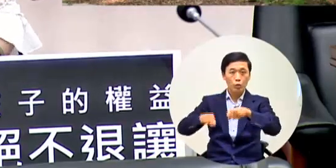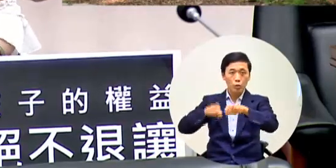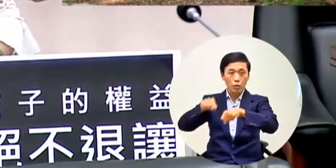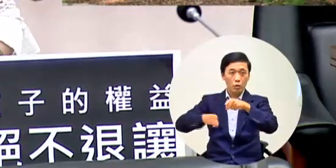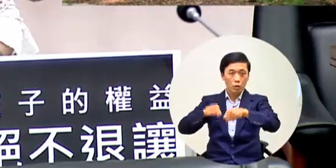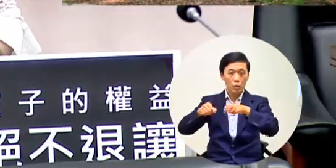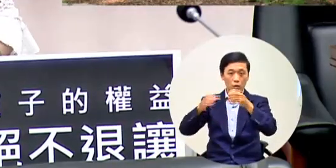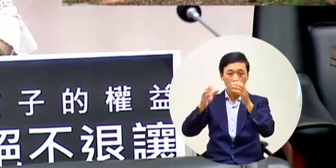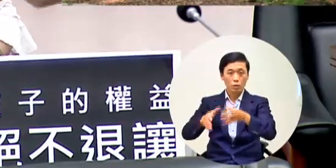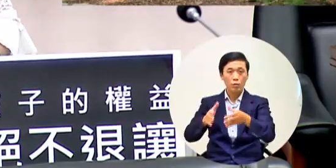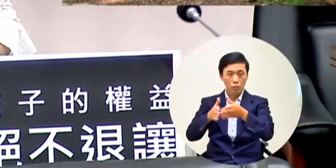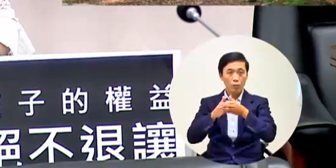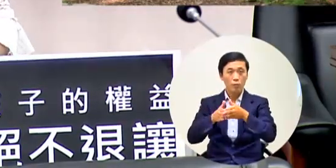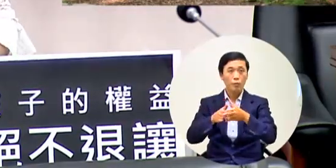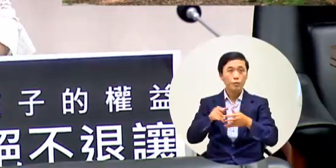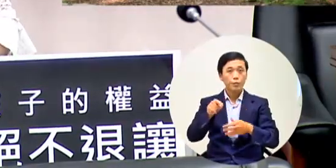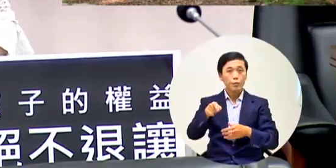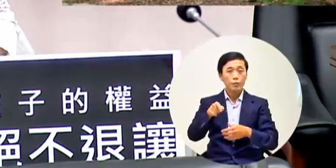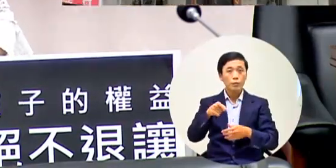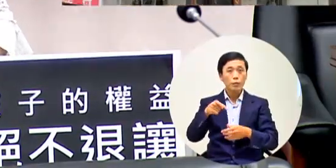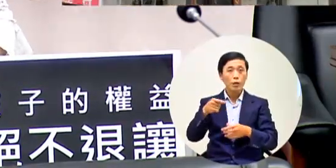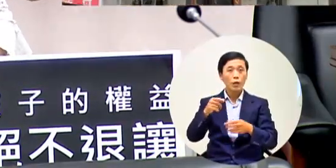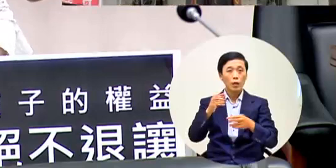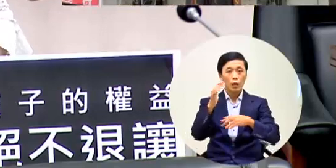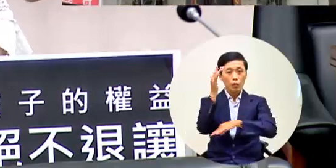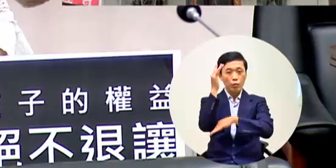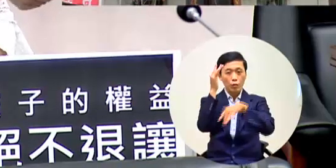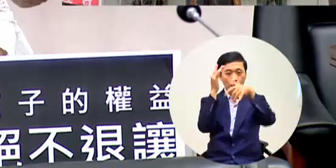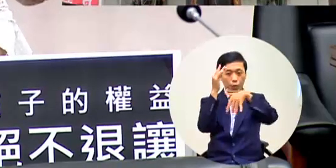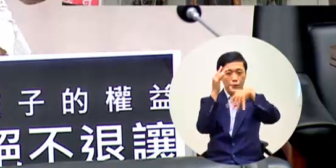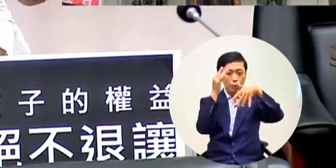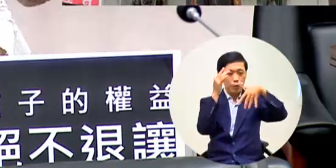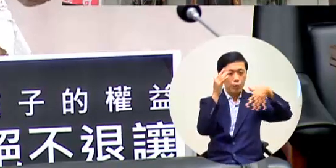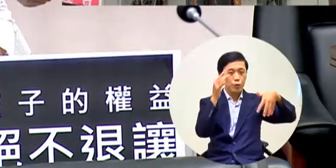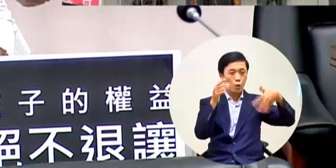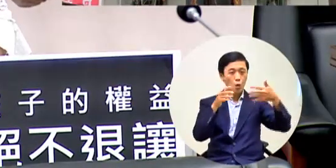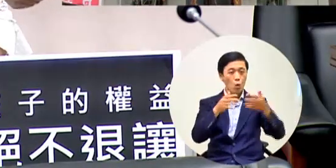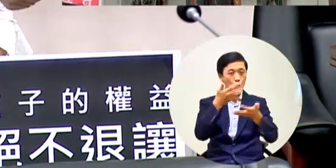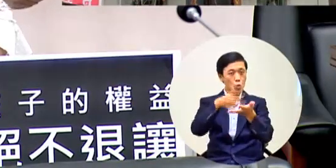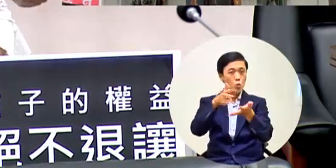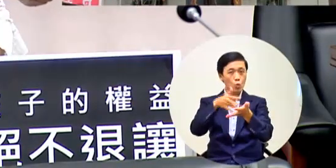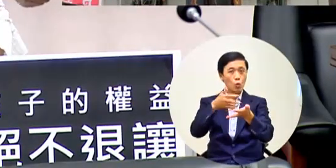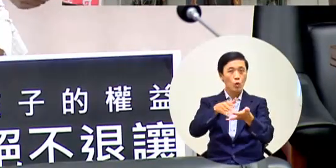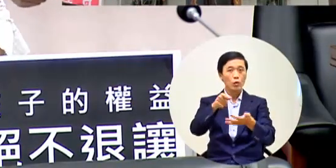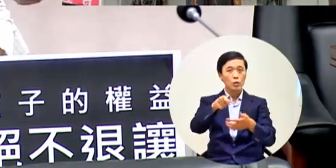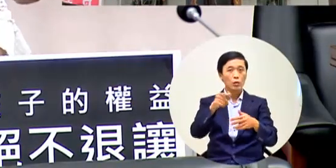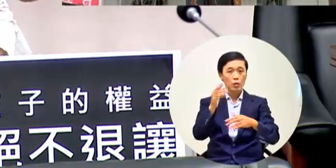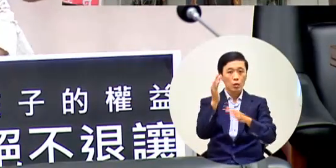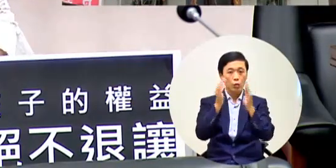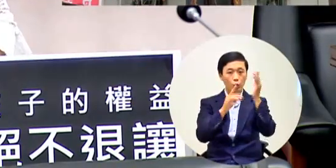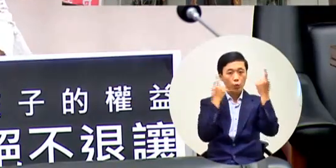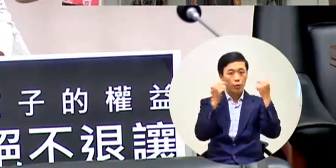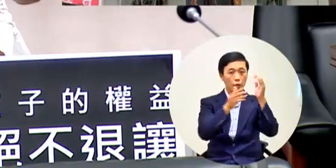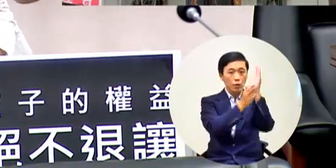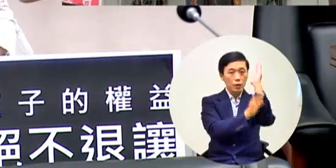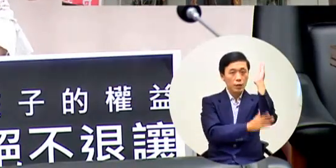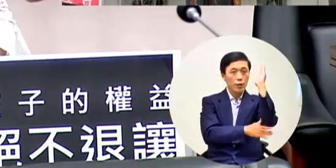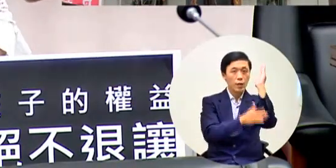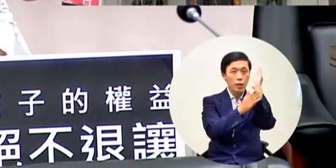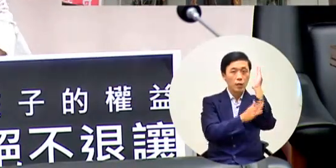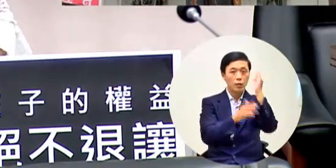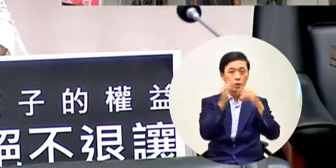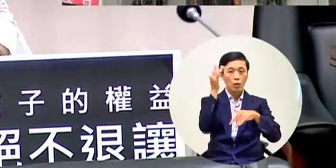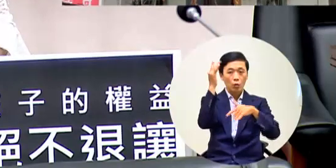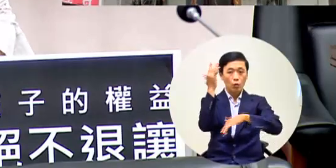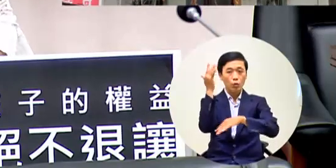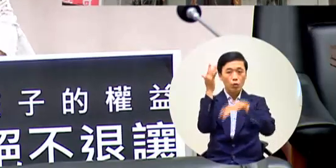U bike 哈。那因为它的榕树还是茂密到这样子，甚至把这个你看这个围墙本来有一个围墙，结果因为这个榕树把